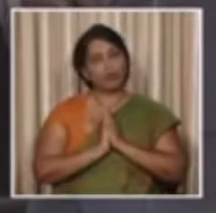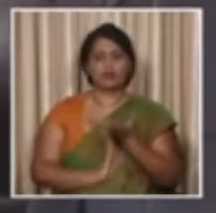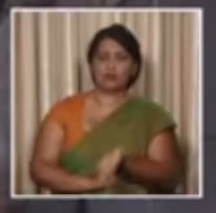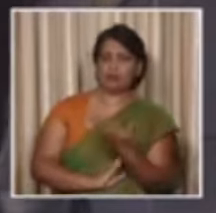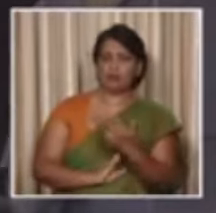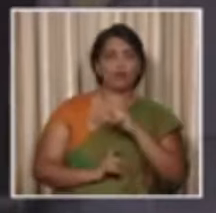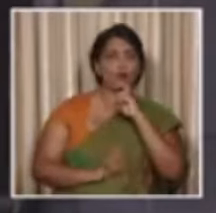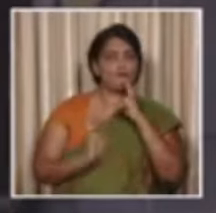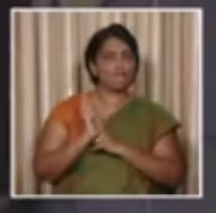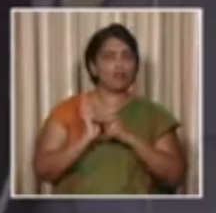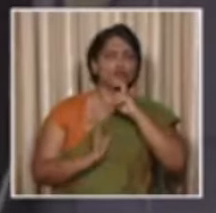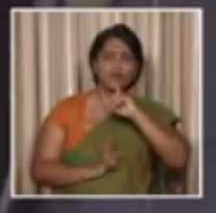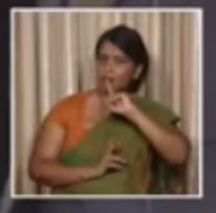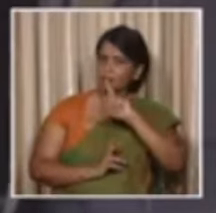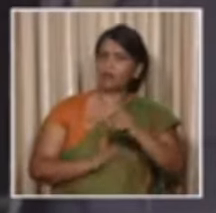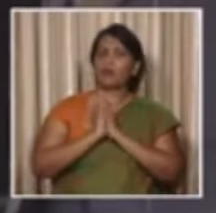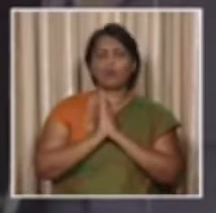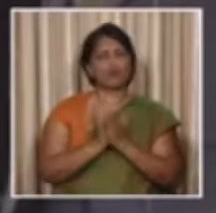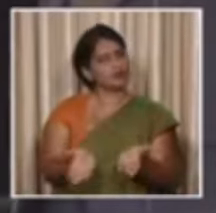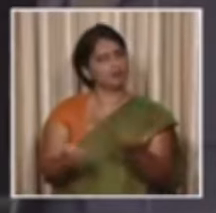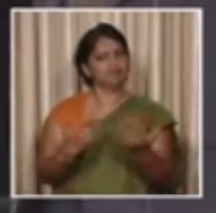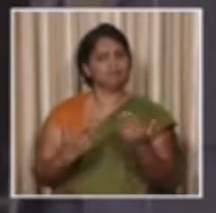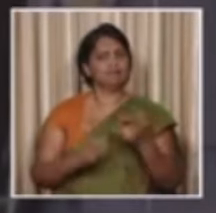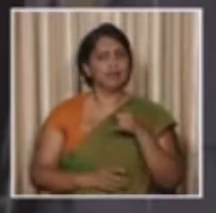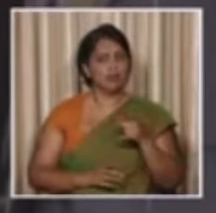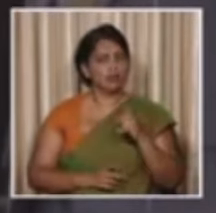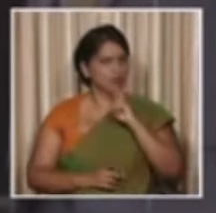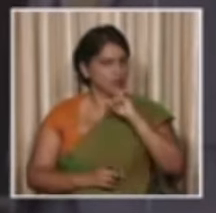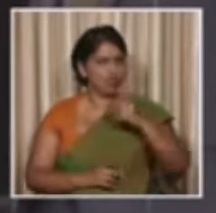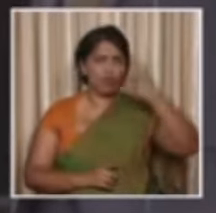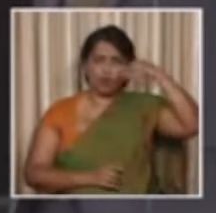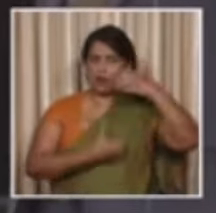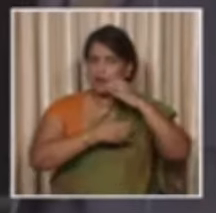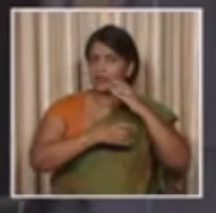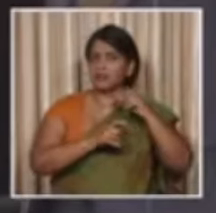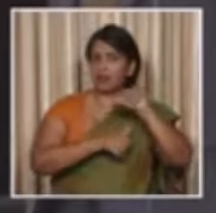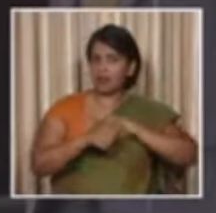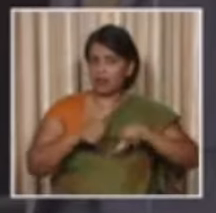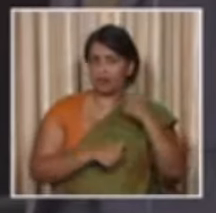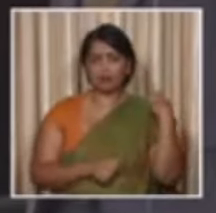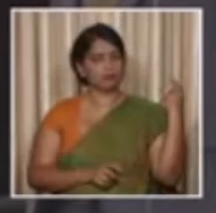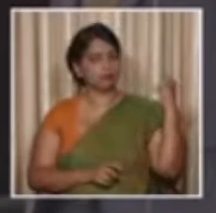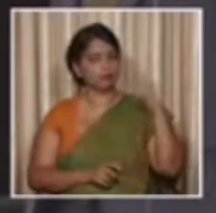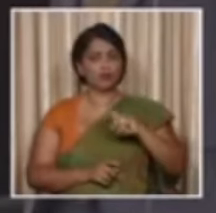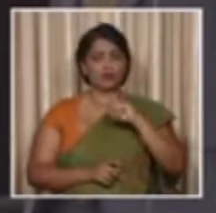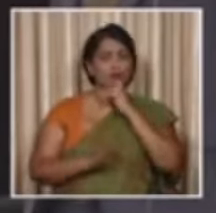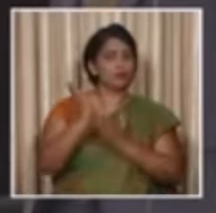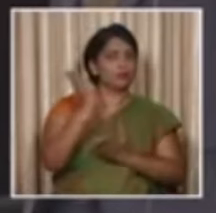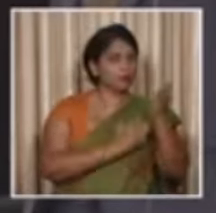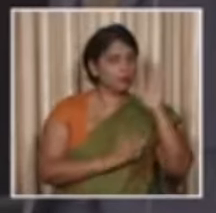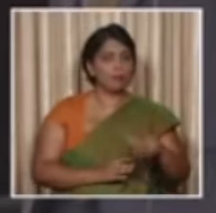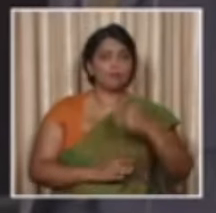කියලා. උසාවේ වුණියා උසාවේ තීන්දුව දීලා තිබුණා. එතකොට පුරාවිද්‍ය ආයතනයෙන් අවිල නඩු දාලා